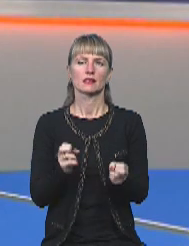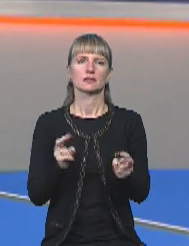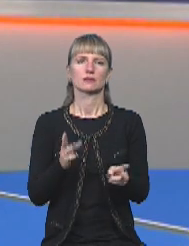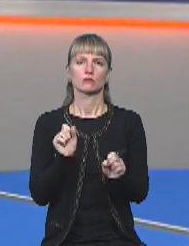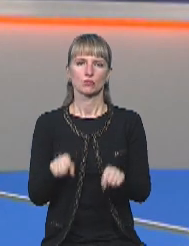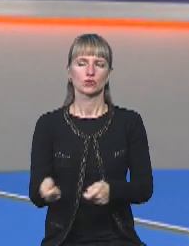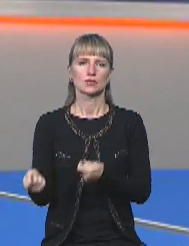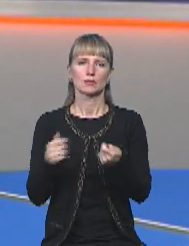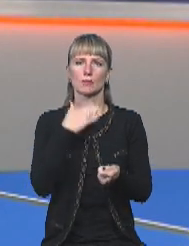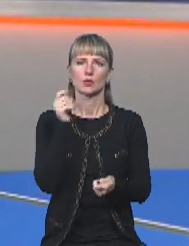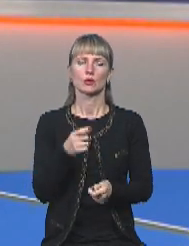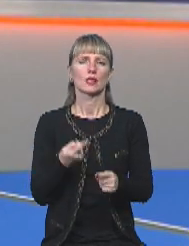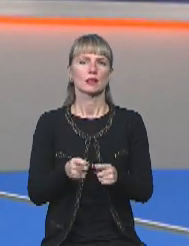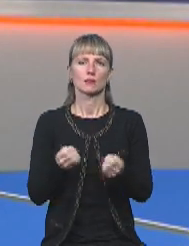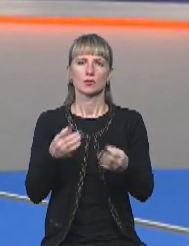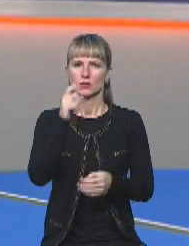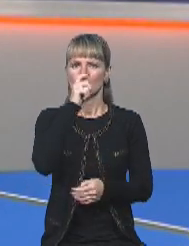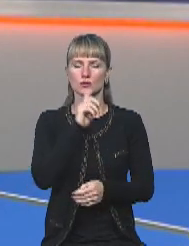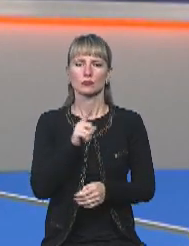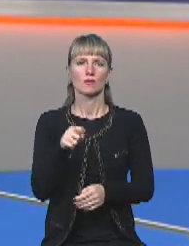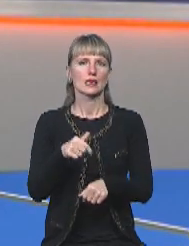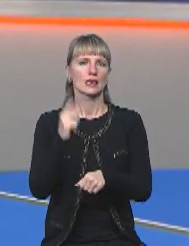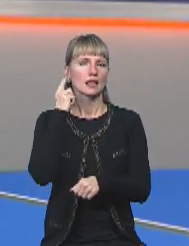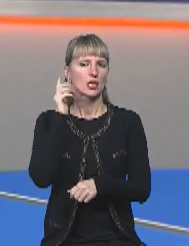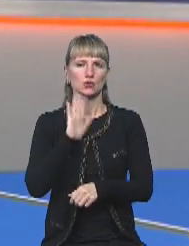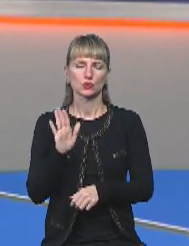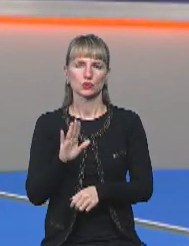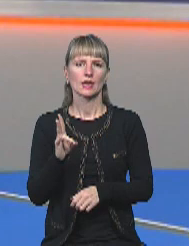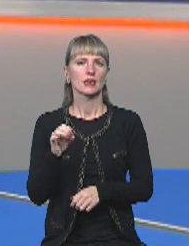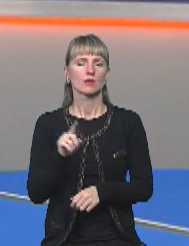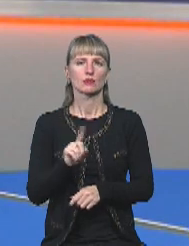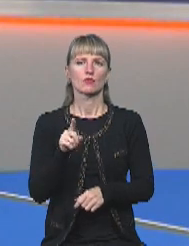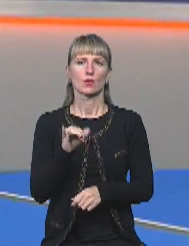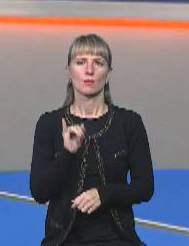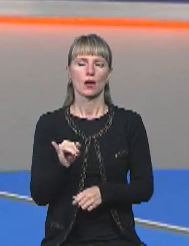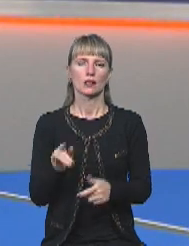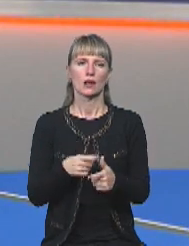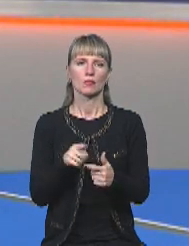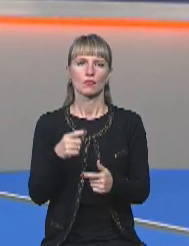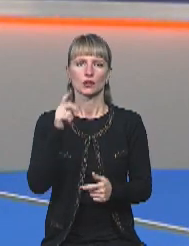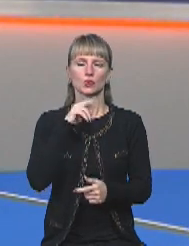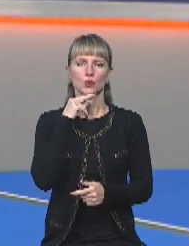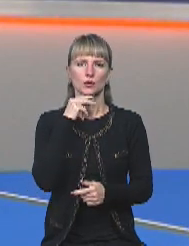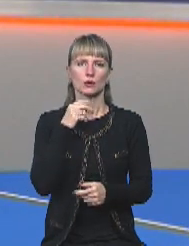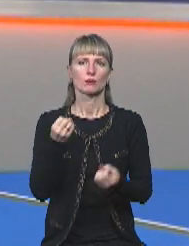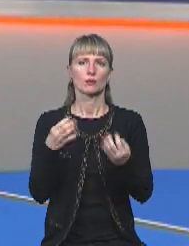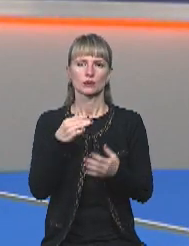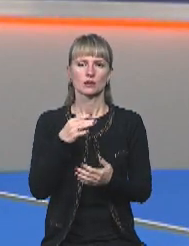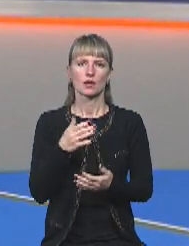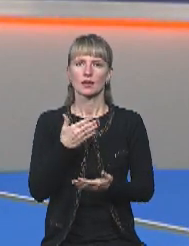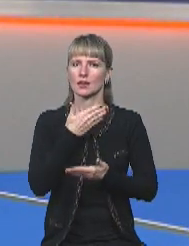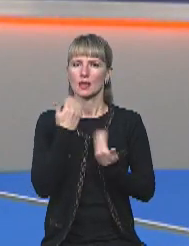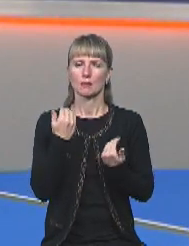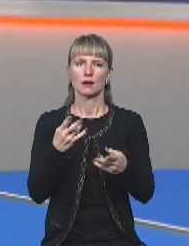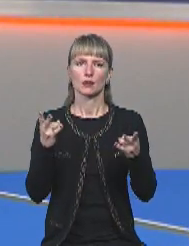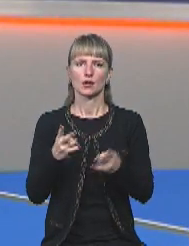можуть нестися. Багато людей просто цього не розуміють, вони не чують. Не тому, що вони погані або що вони дурні, вони просто не володіють